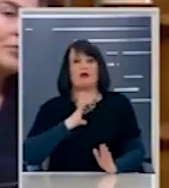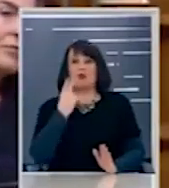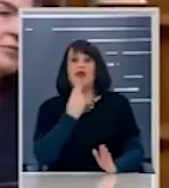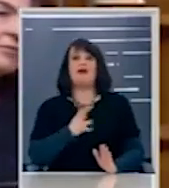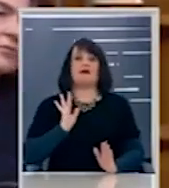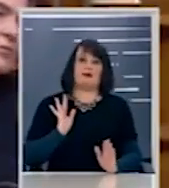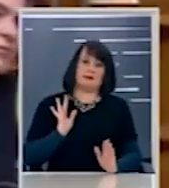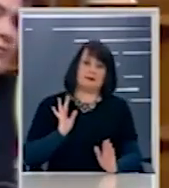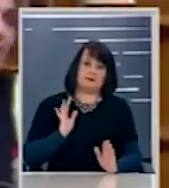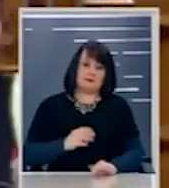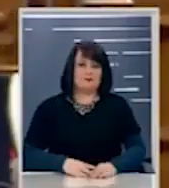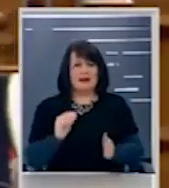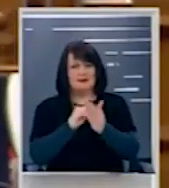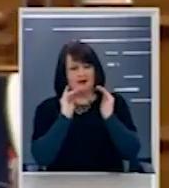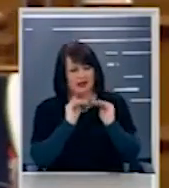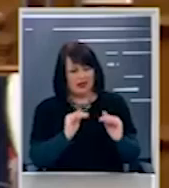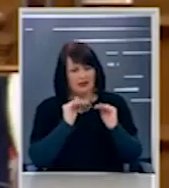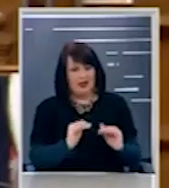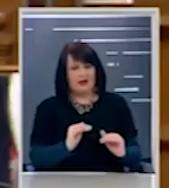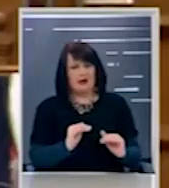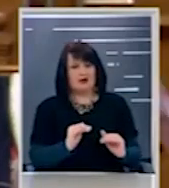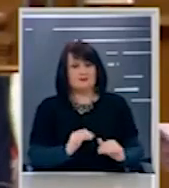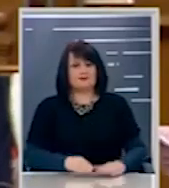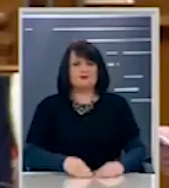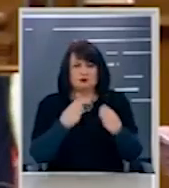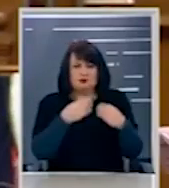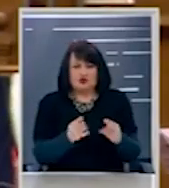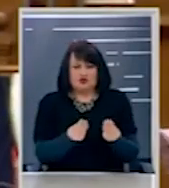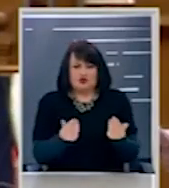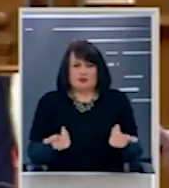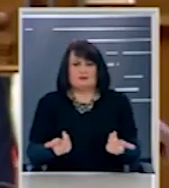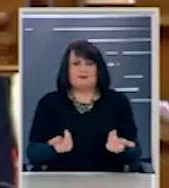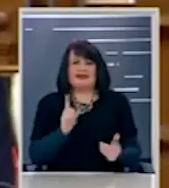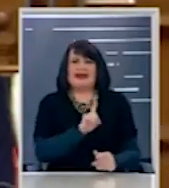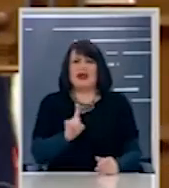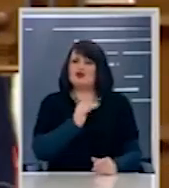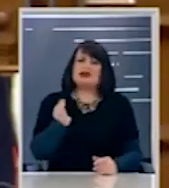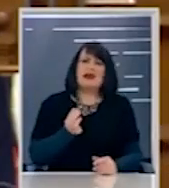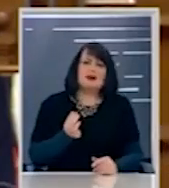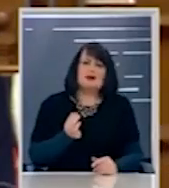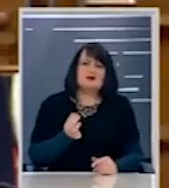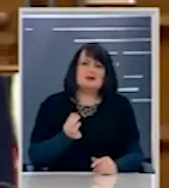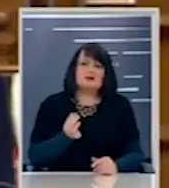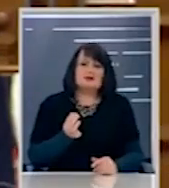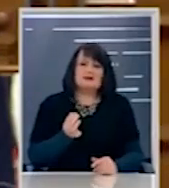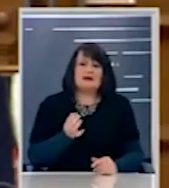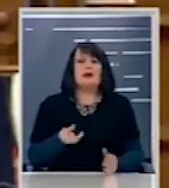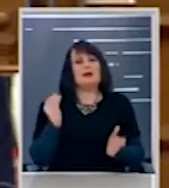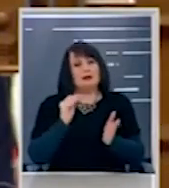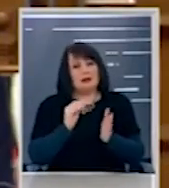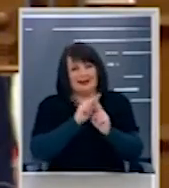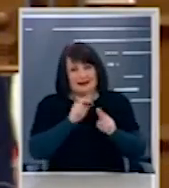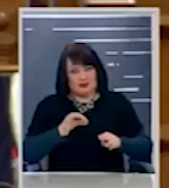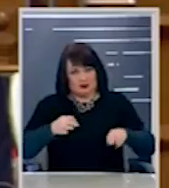Και τι έρχεται και λέει, μάλιστα με πολύ χειρότερο τρόπο. όταν επαναφέρει το Ταμείο την